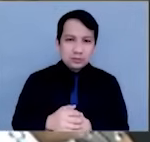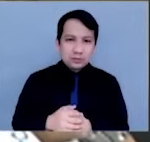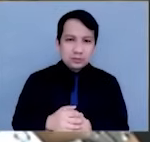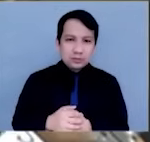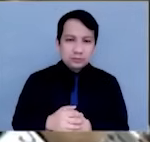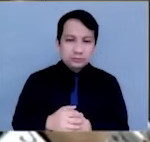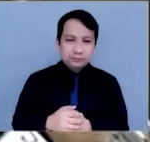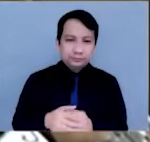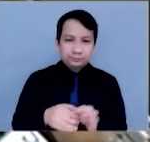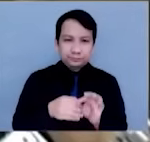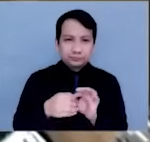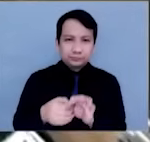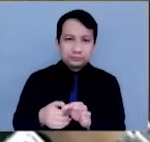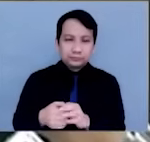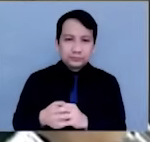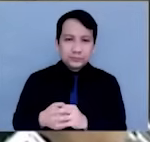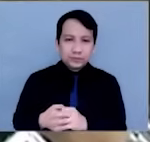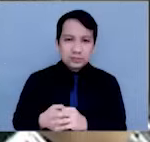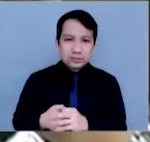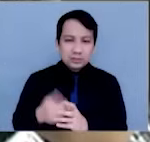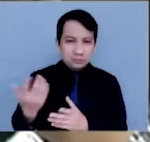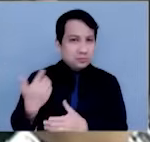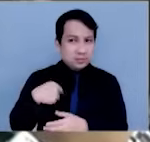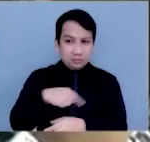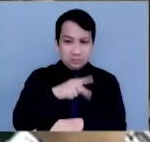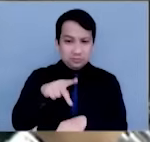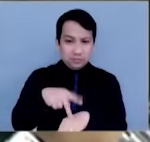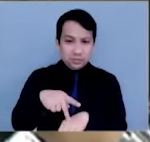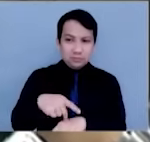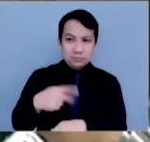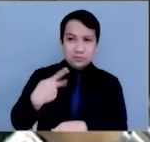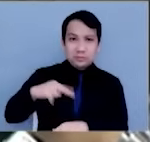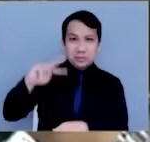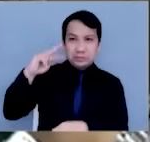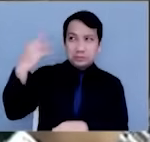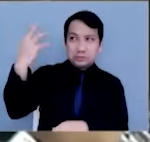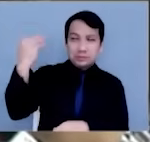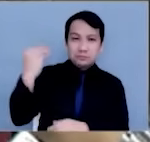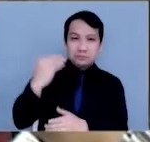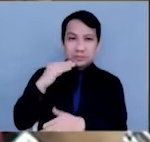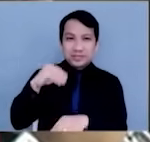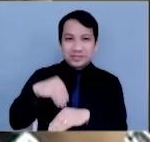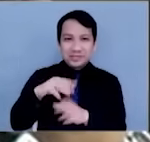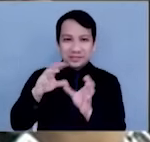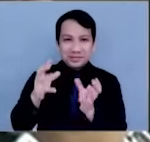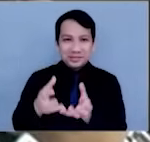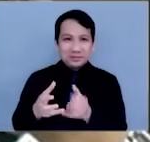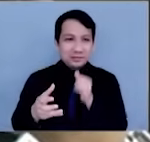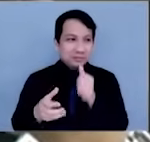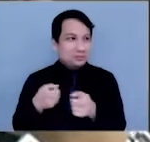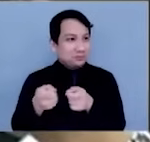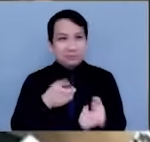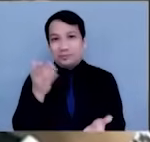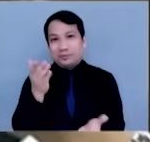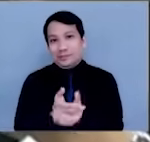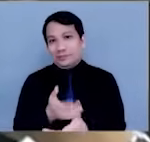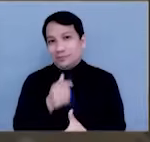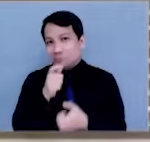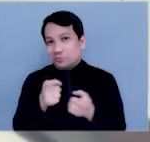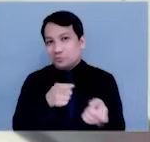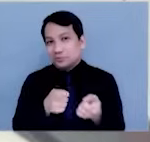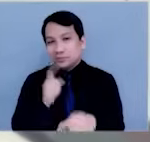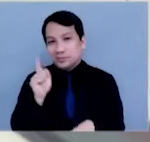we are the selfie capital of the world, di ba? Hindi nag-selfie, hindi mo naman pigilan ng tao na